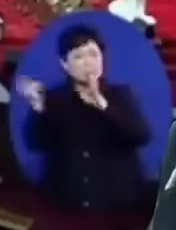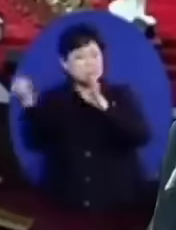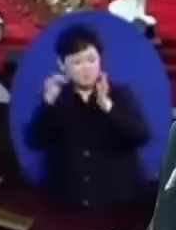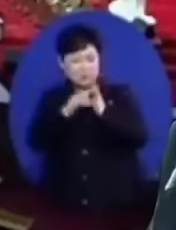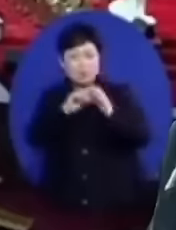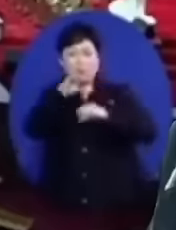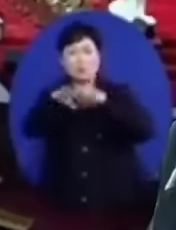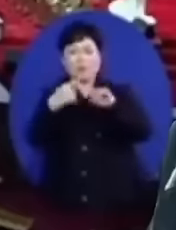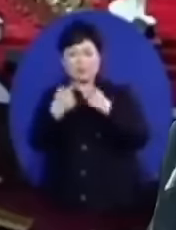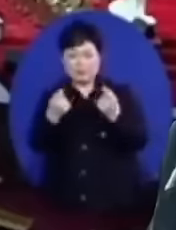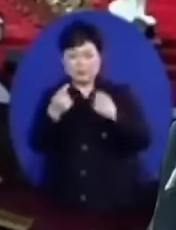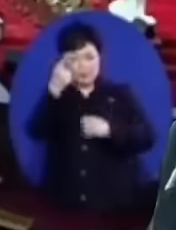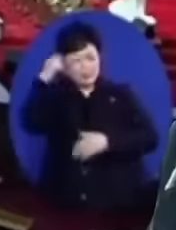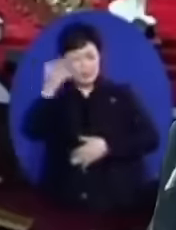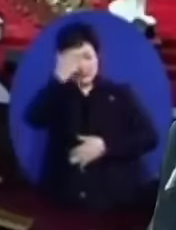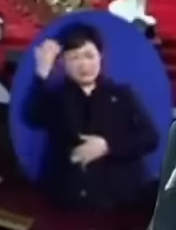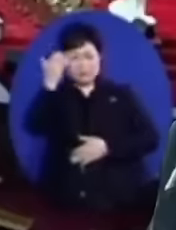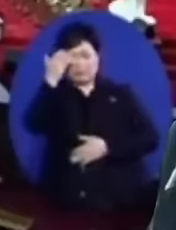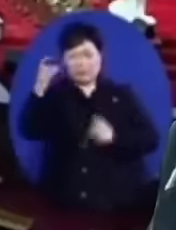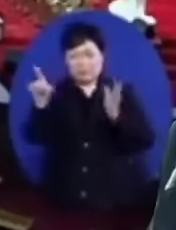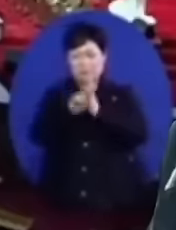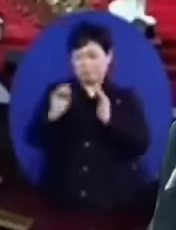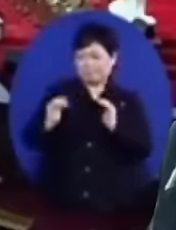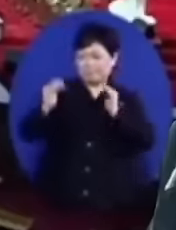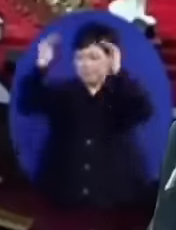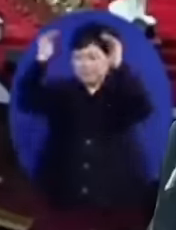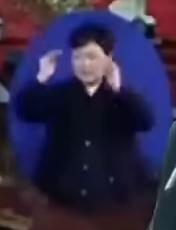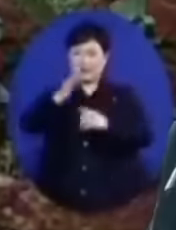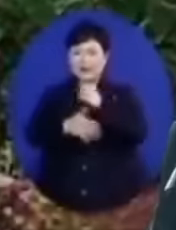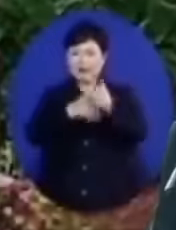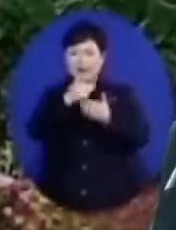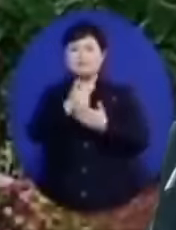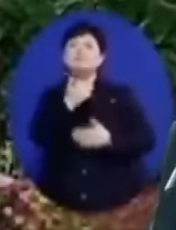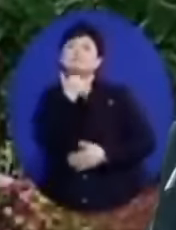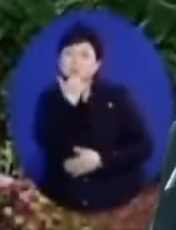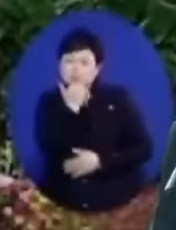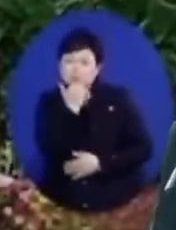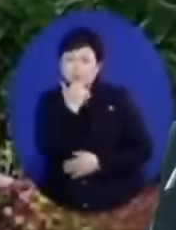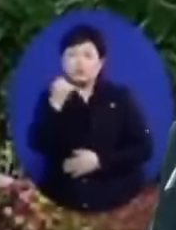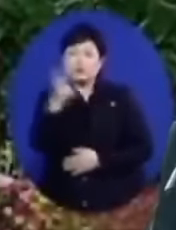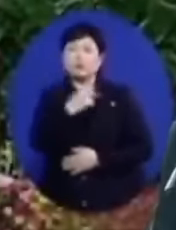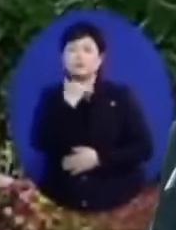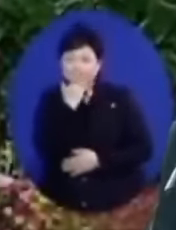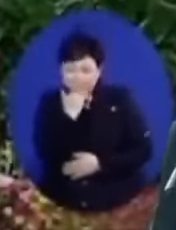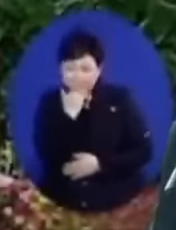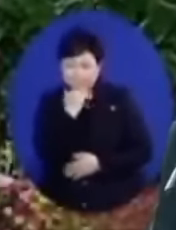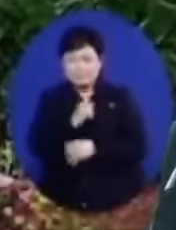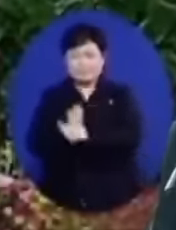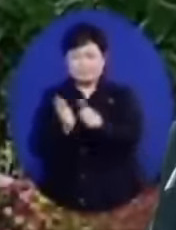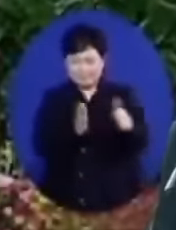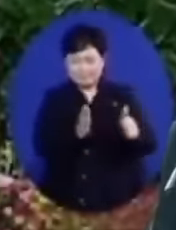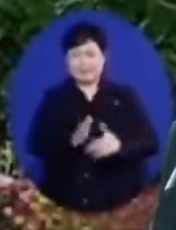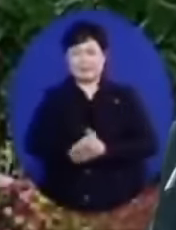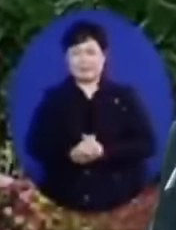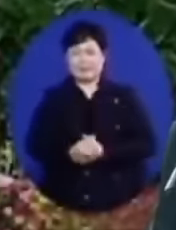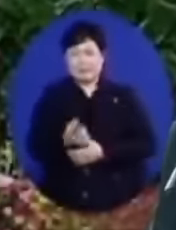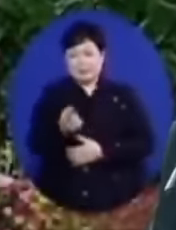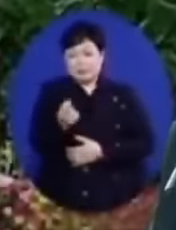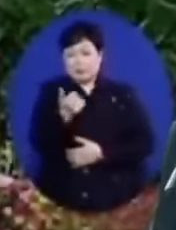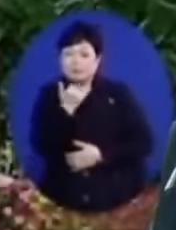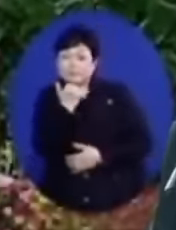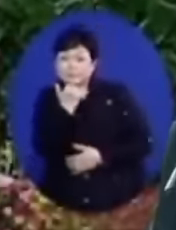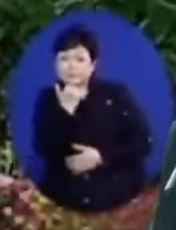고백했습니다. 이처럼 영적으로 성숙한 신앙인은 하나님을 기다리고 또 기다린다. 조금